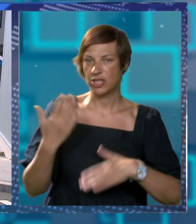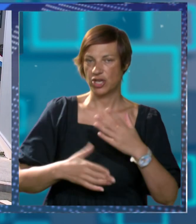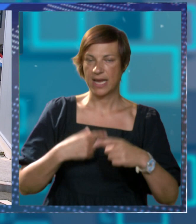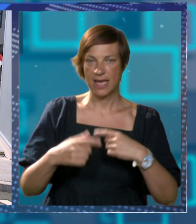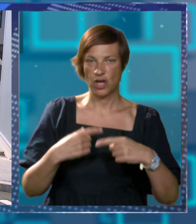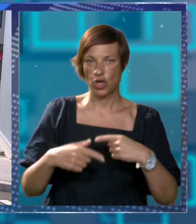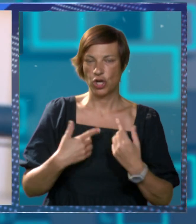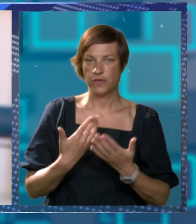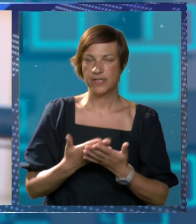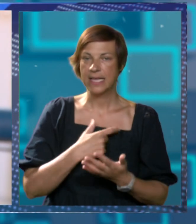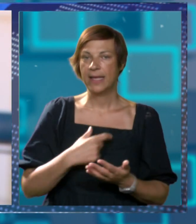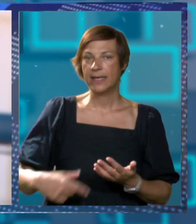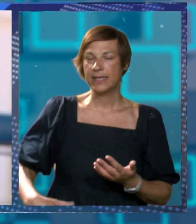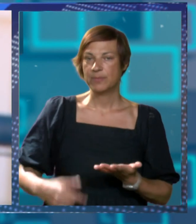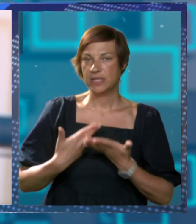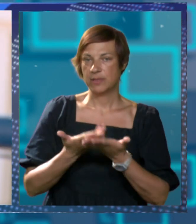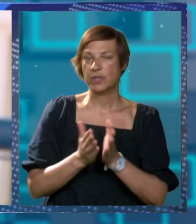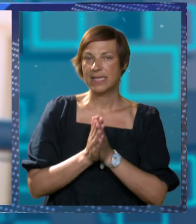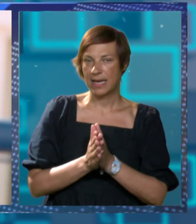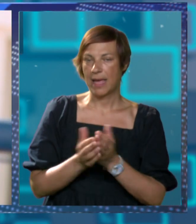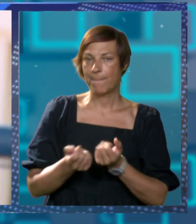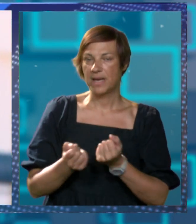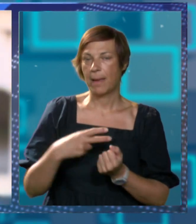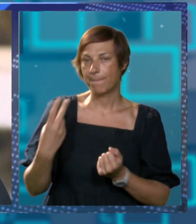sve do kraja kolovoza. Iz policije su poslali apel